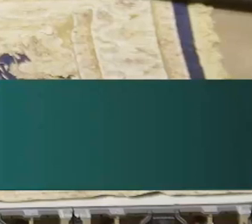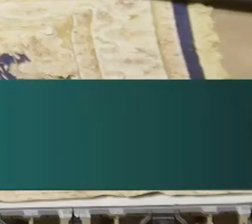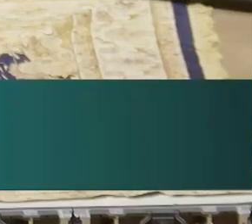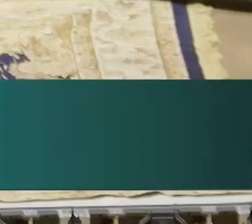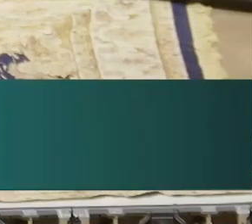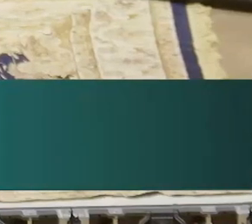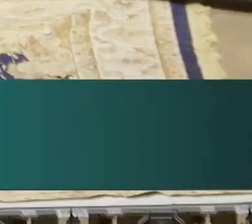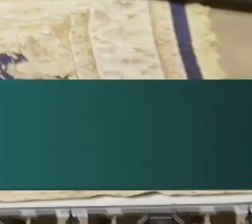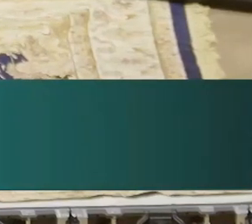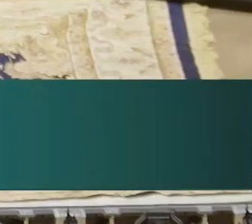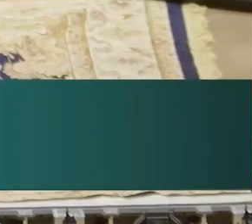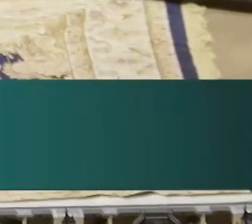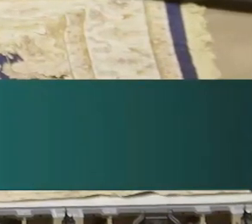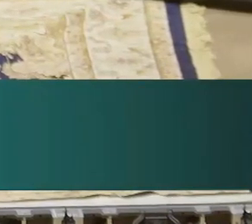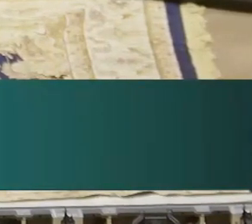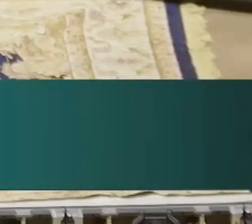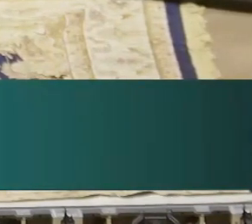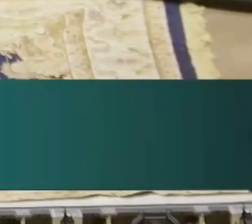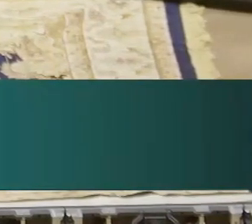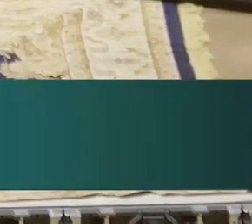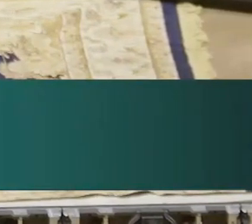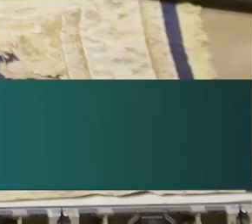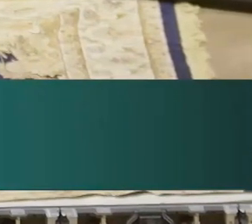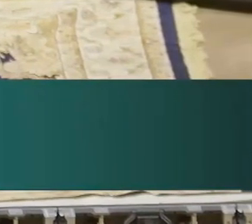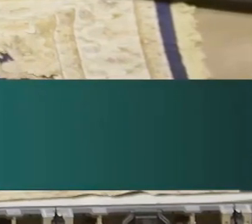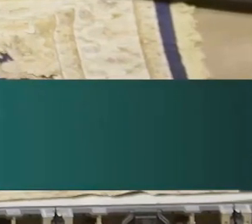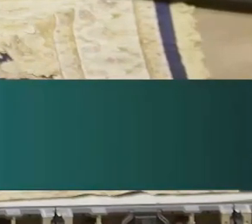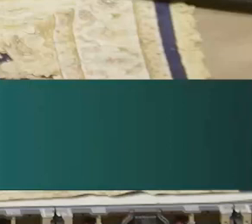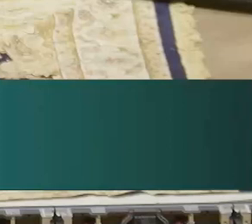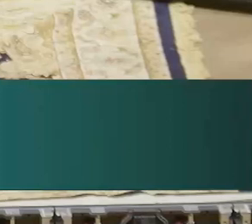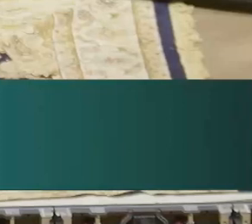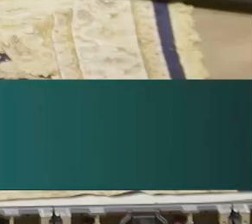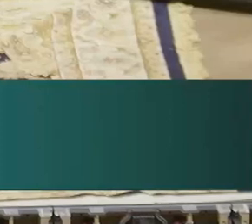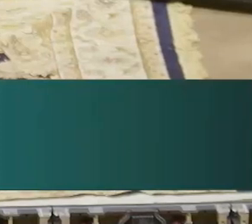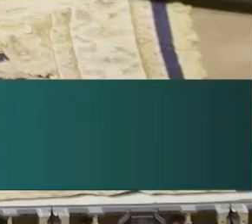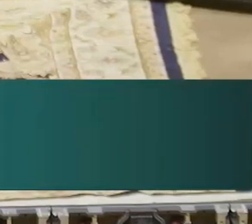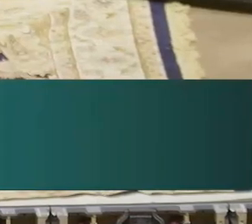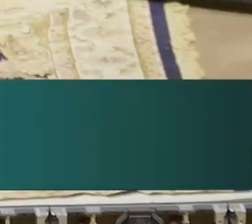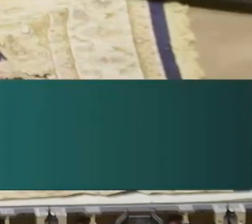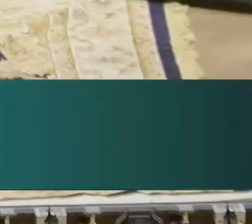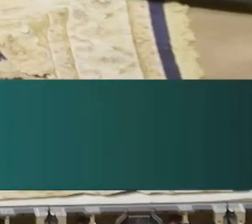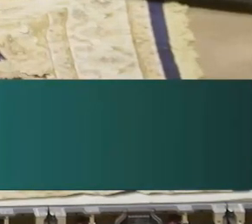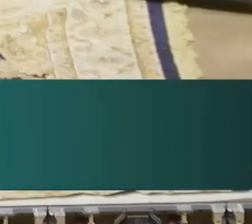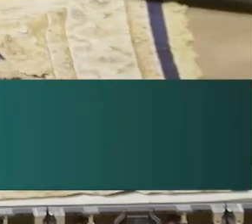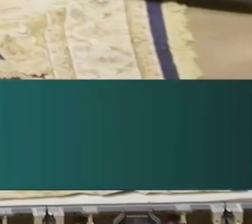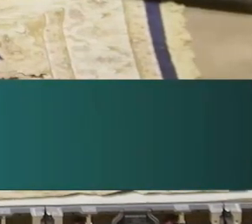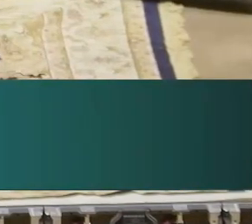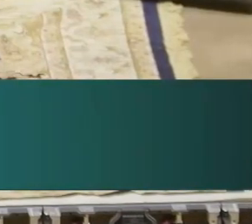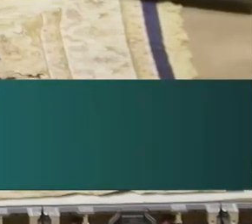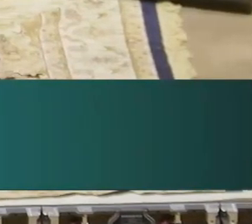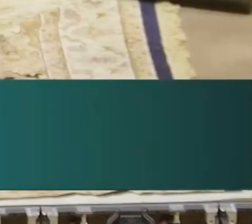parlez avec la démonstration de la puissance et la présence de Dieu dans votre vie, vous le dites,